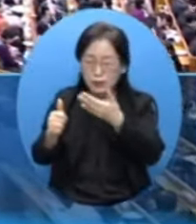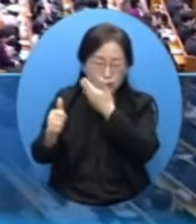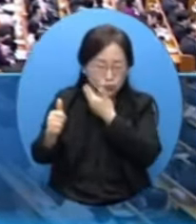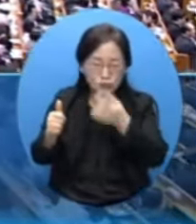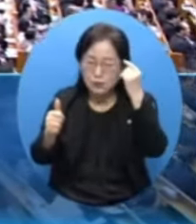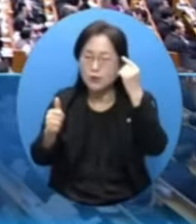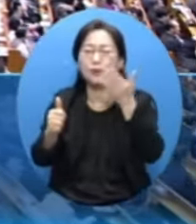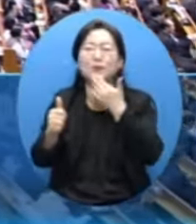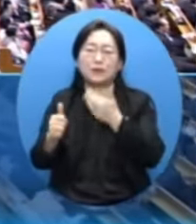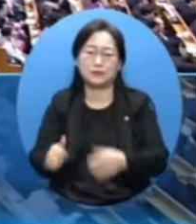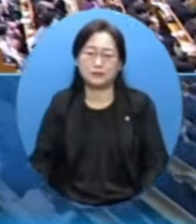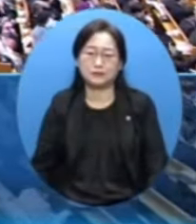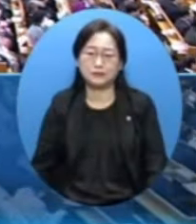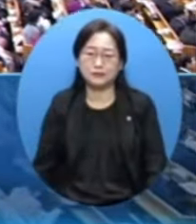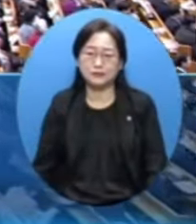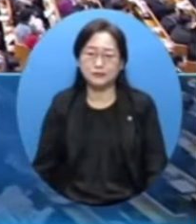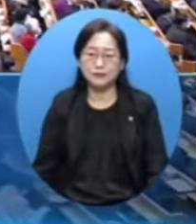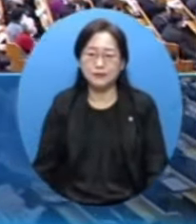아니하였도다